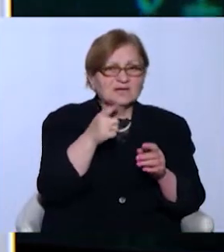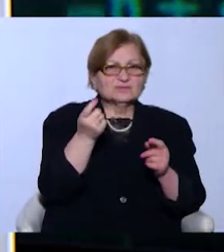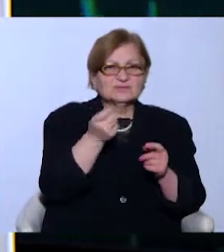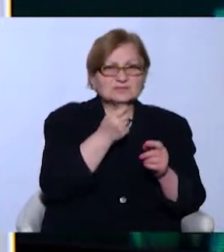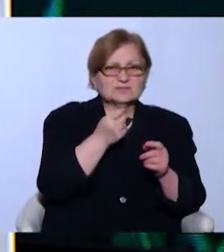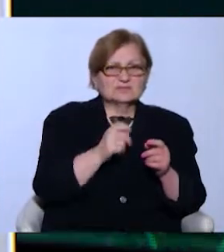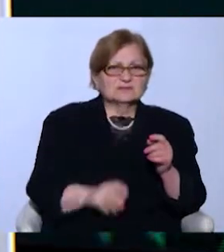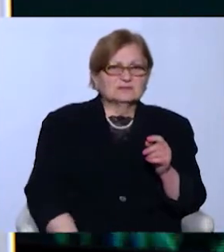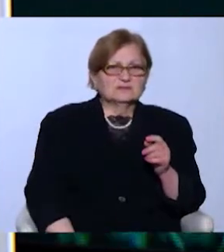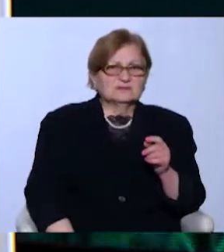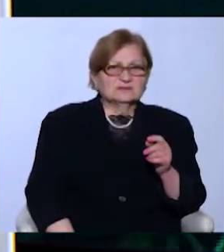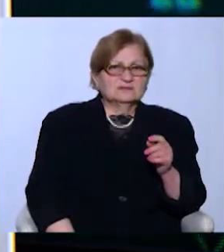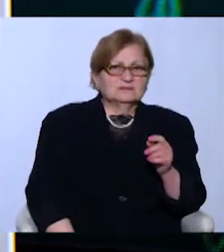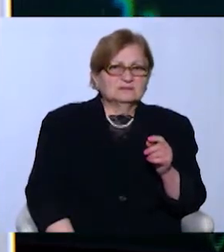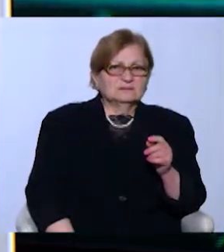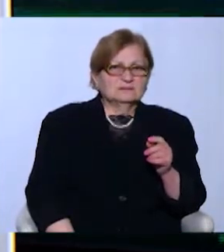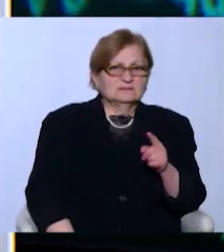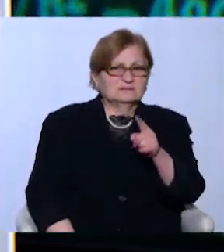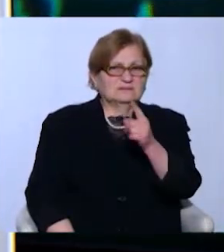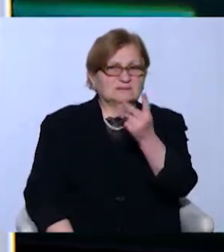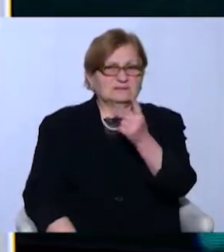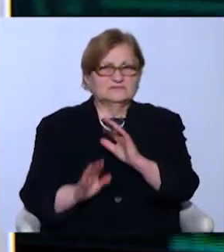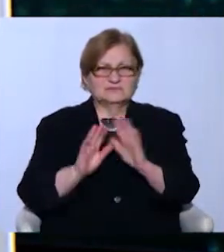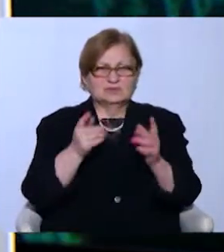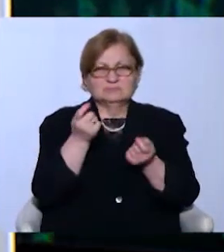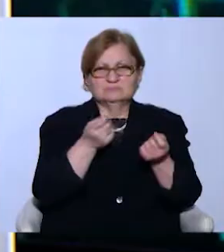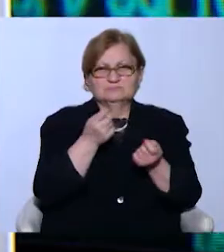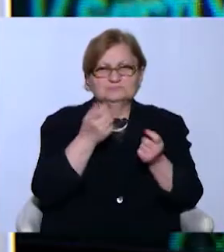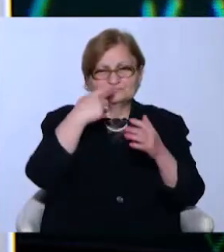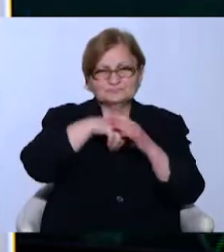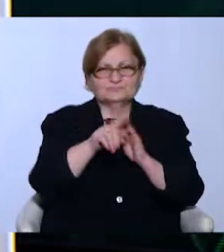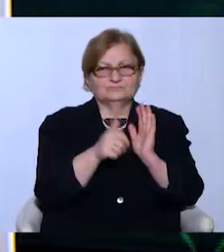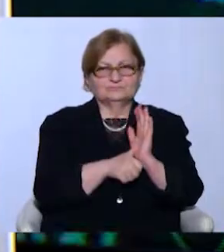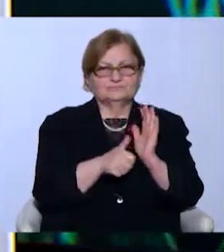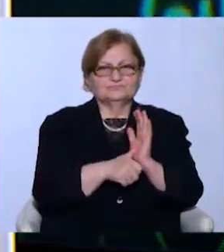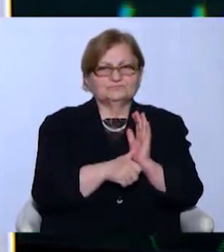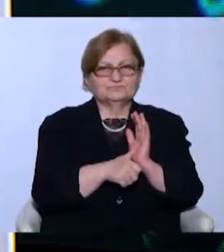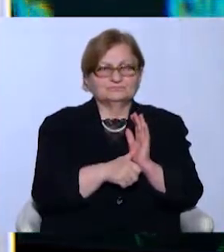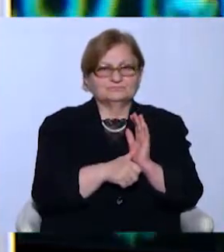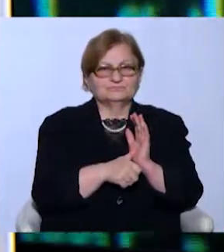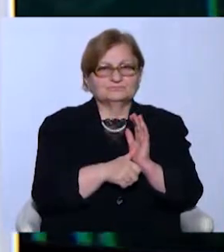არის ერთხელ ორები და აქაც არის აი სამები. მაშინ გამოვიდა 6, მაშინ საერთო